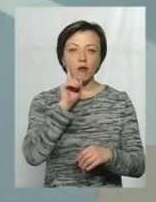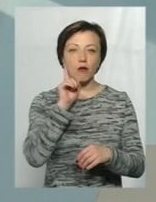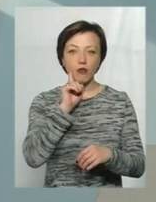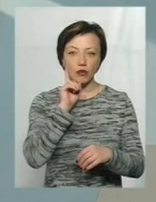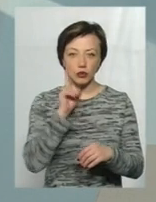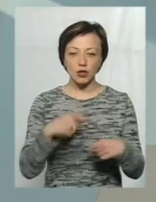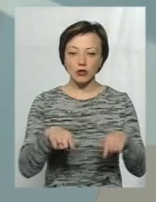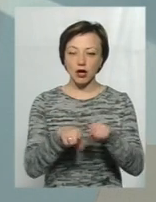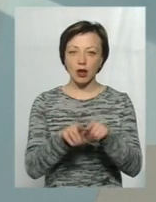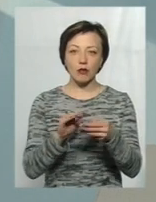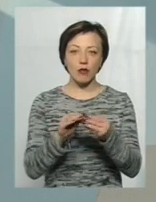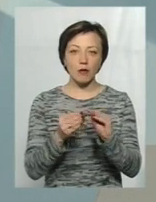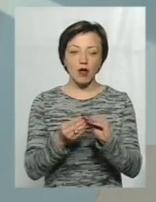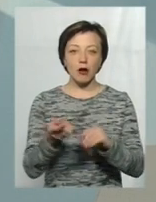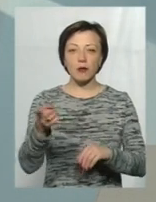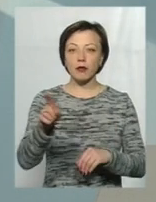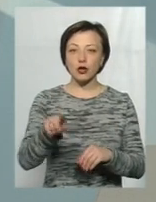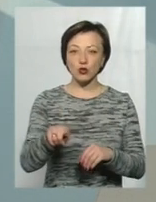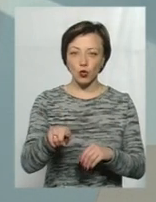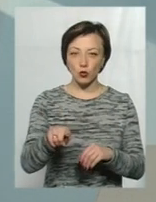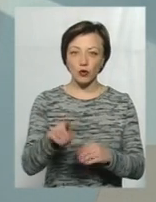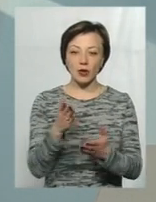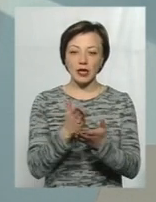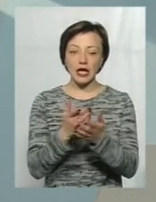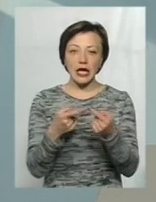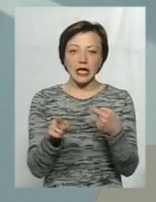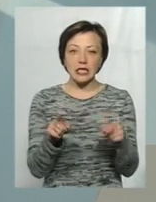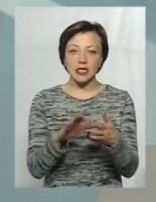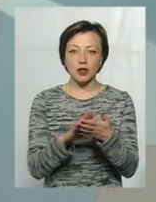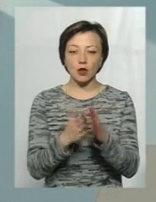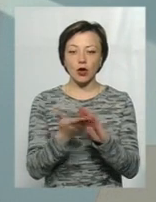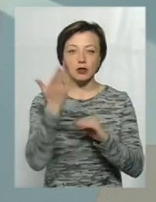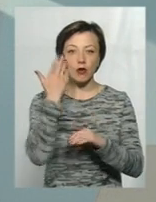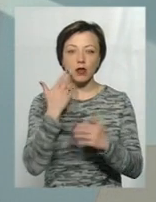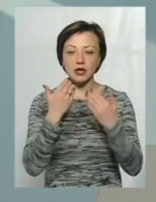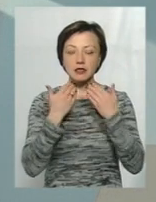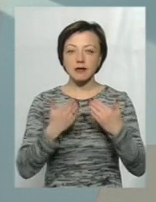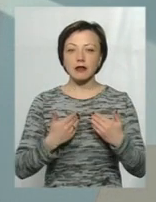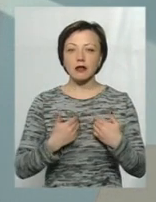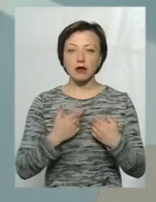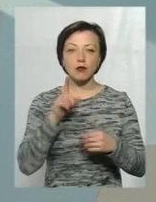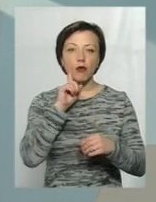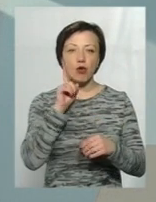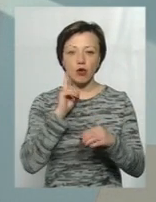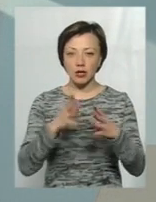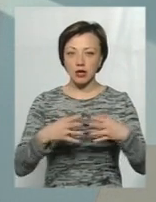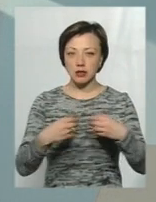такі проблеми. Причому є різні ситуації, коли звертаються як досить молоде подружжя, котрі